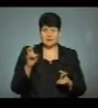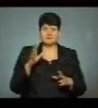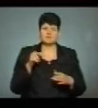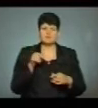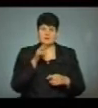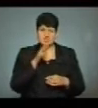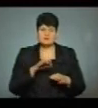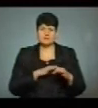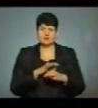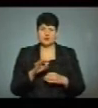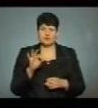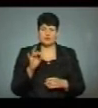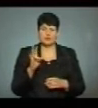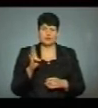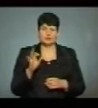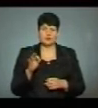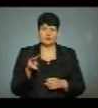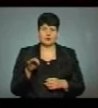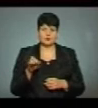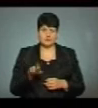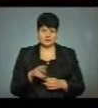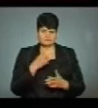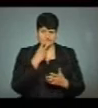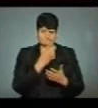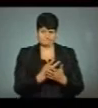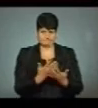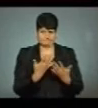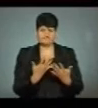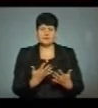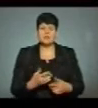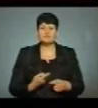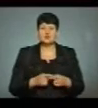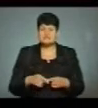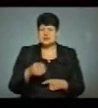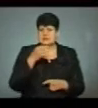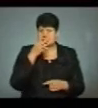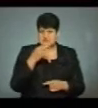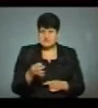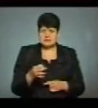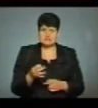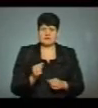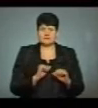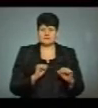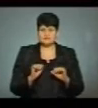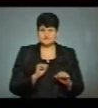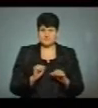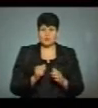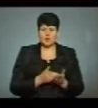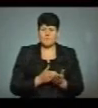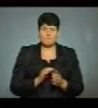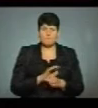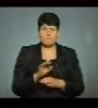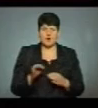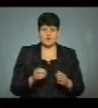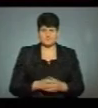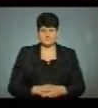медіасоціального проєкту «Онкологія крупним планом». Про це розповів координатор проєкту Олександр Куркоїл. Більше про це